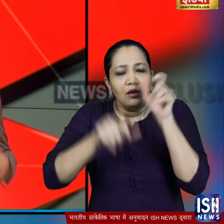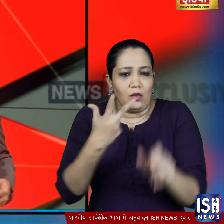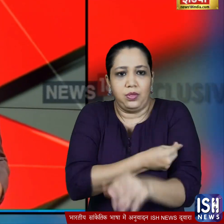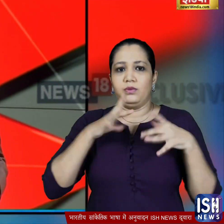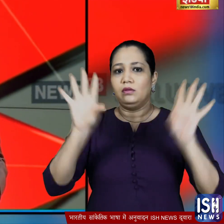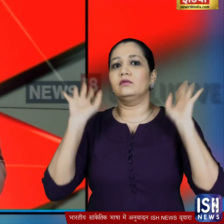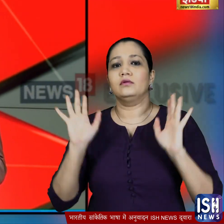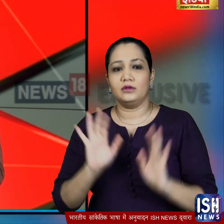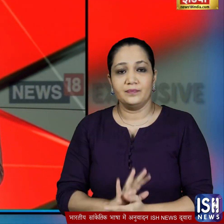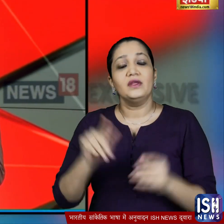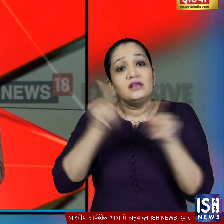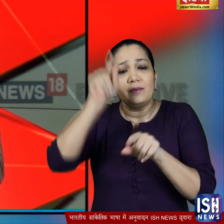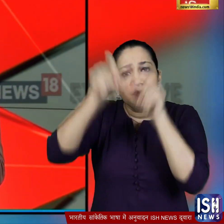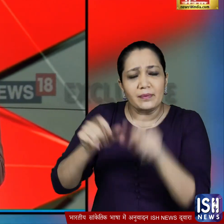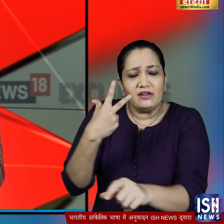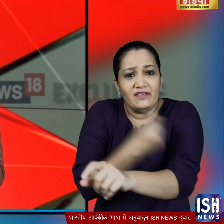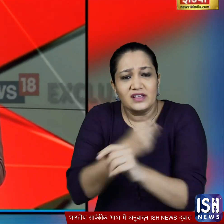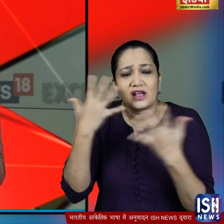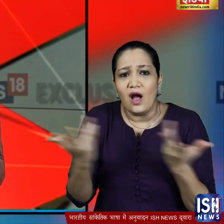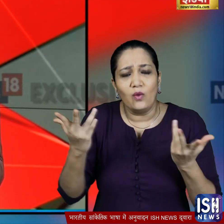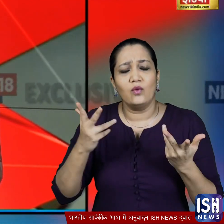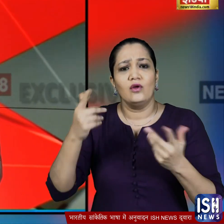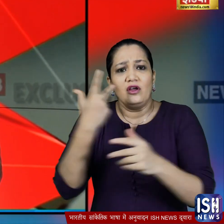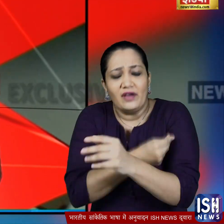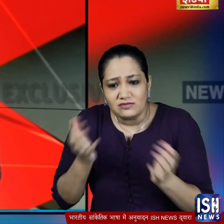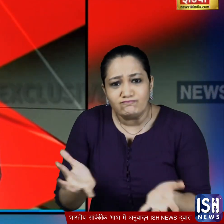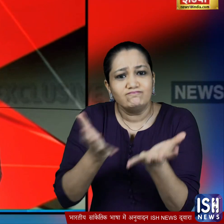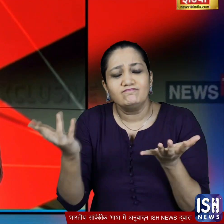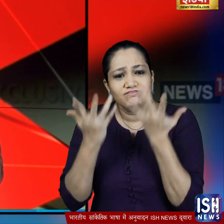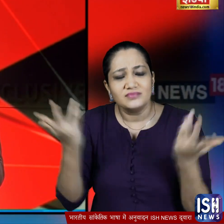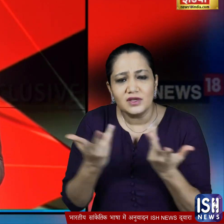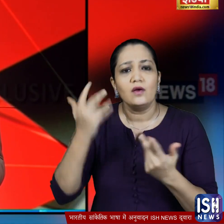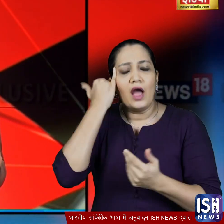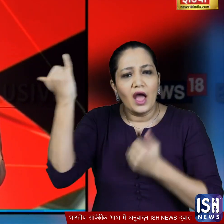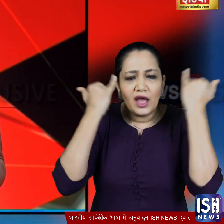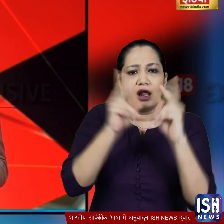से वो टीका नहीं लगवा रहे। ऐसे लोगों को वैक्सीन लगवाने और वैक्सीनेशन को बढ़ावा देने के